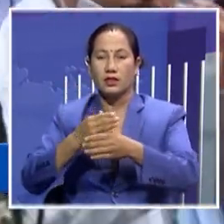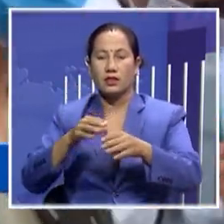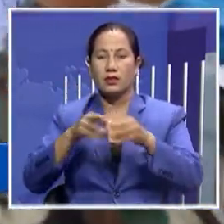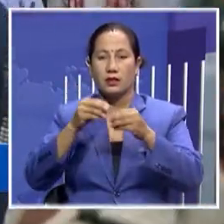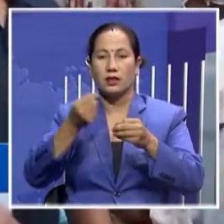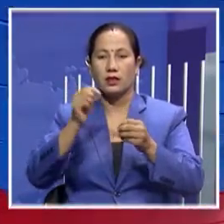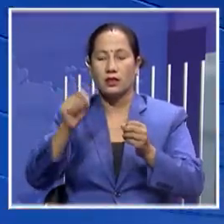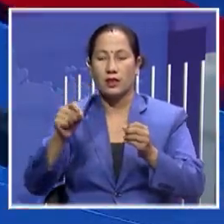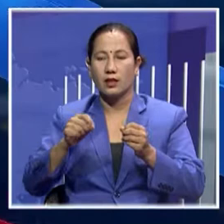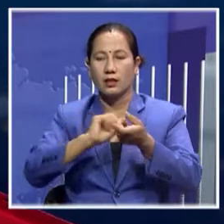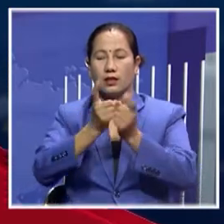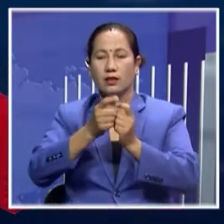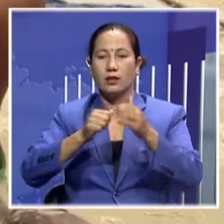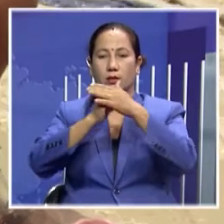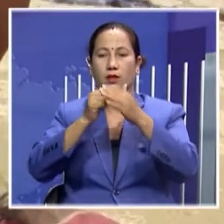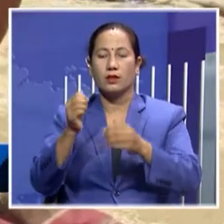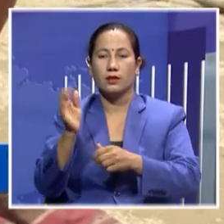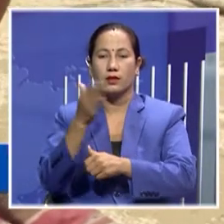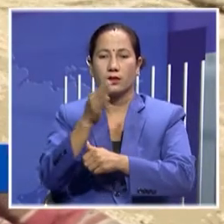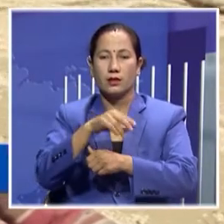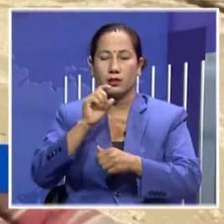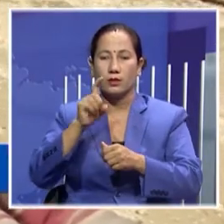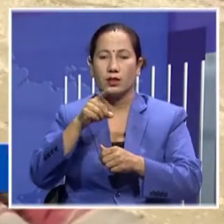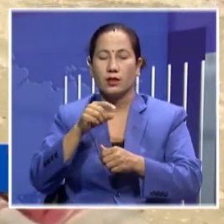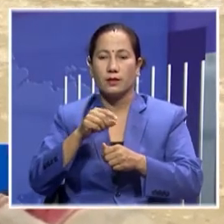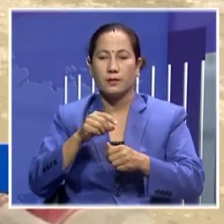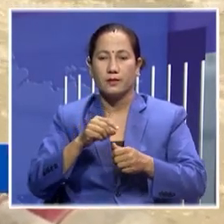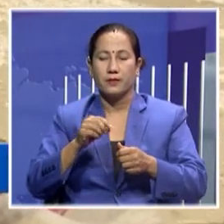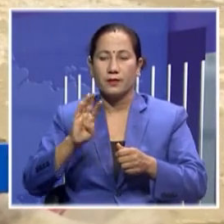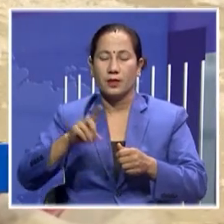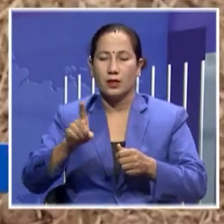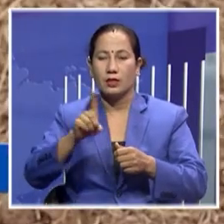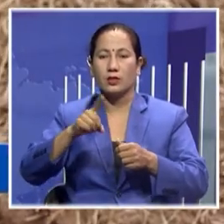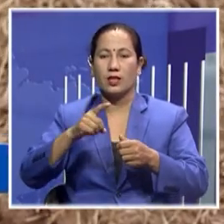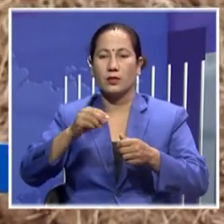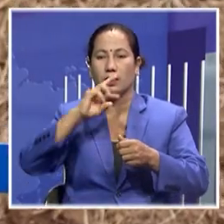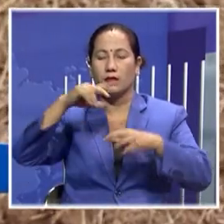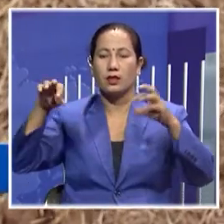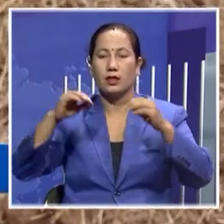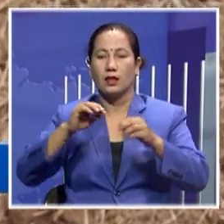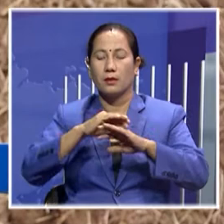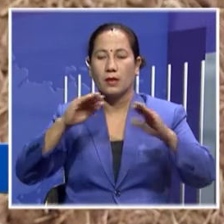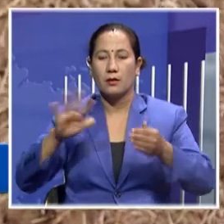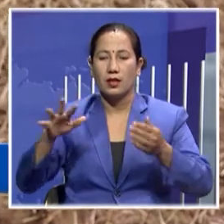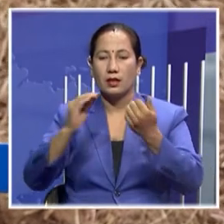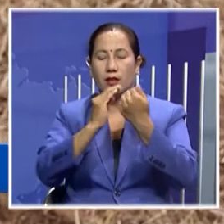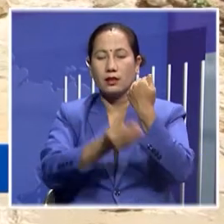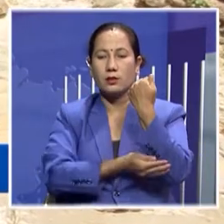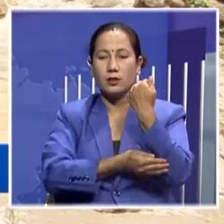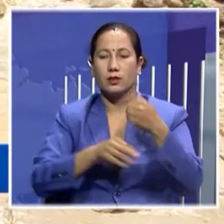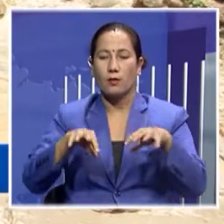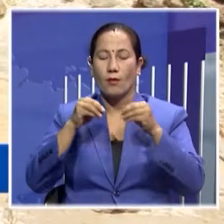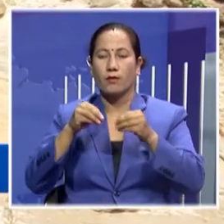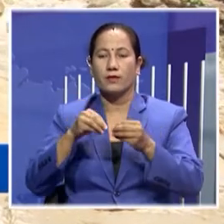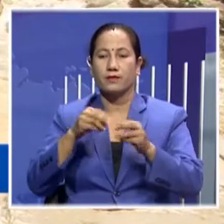हेरफेर हुने मुख्यमन्त्रीको भनाइ। बाजुरामा खाद्य सङ्कट चुलिएपछि बालबालिका र गर्भवती कुपोषणको शिकार बन्दै दलित,